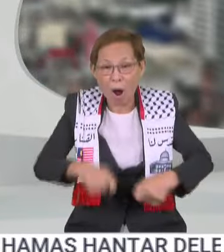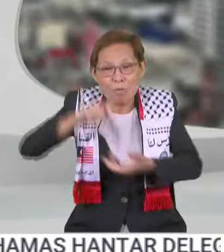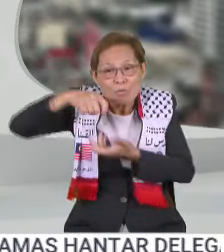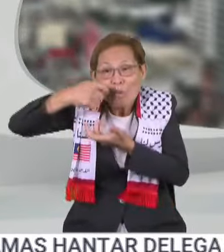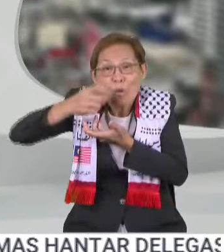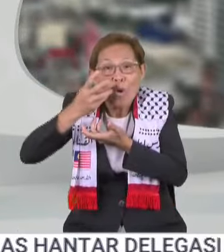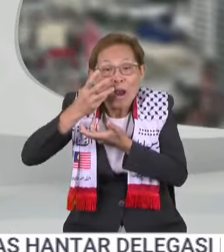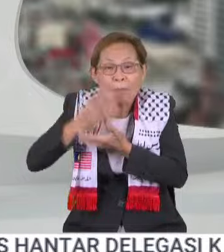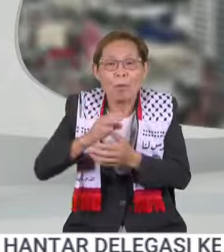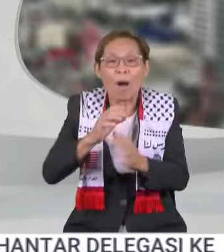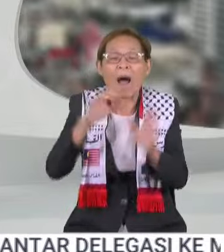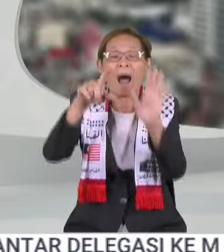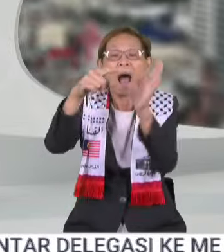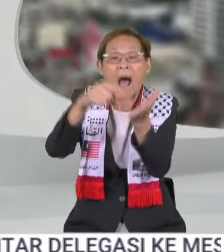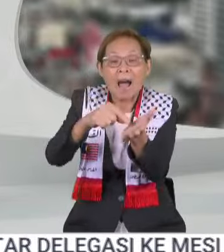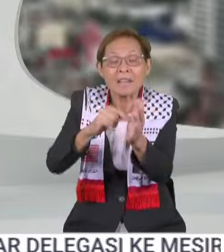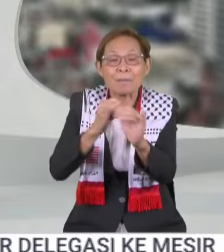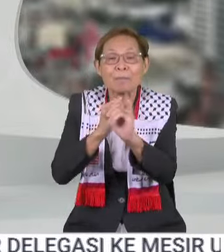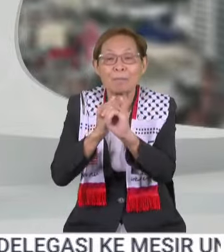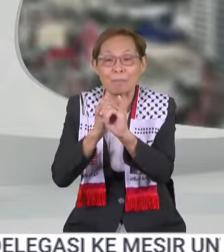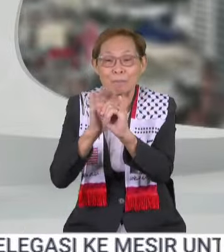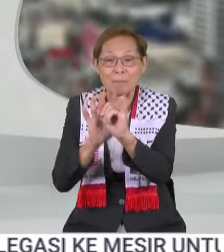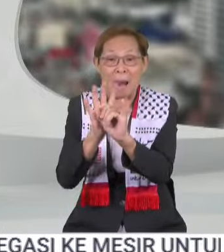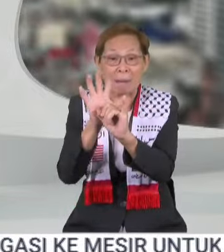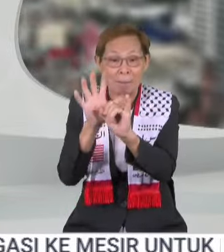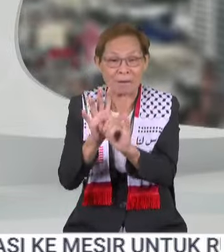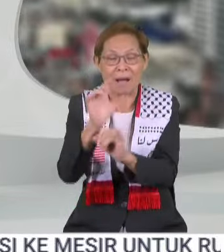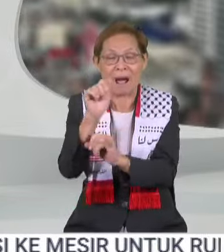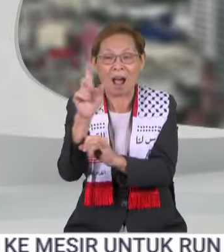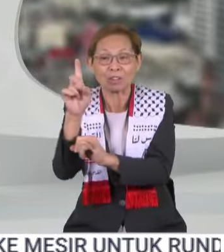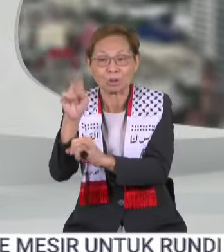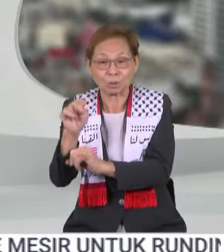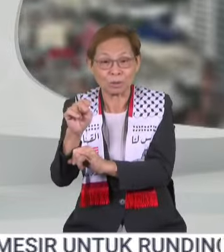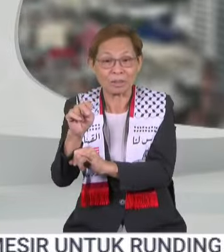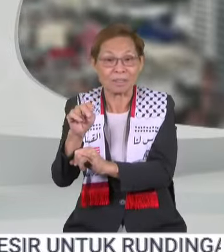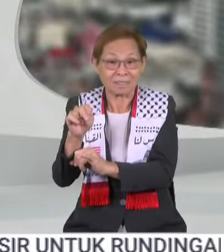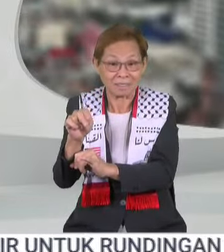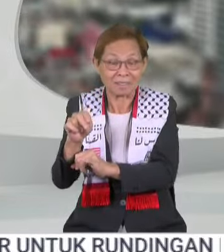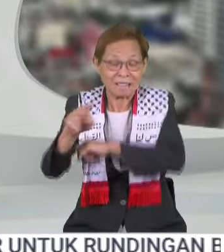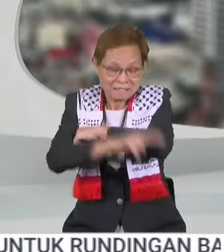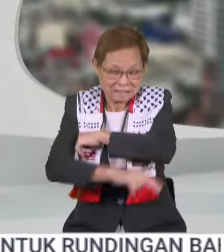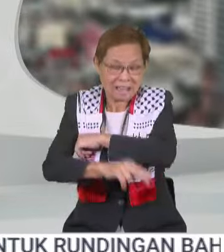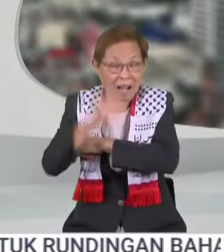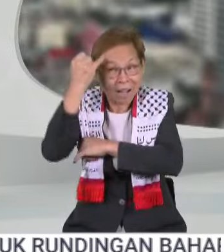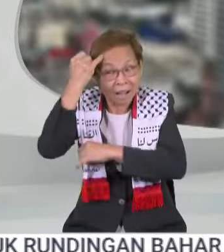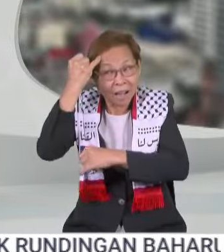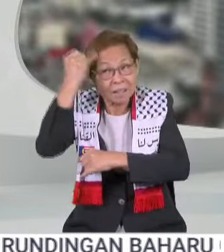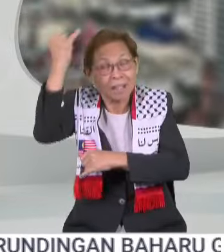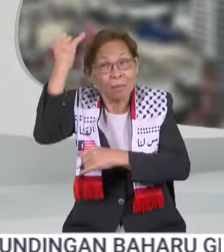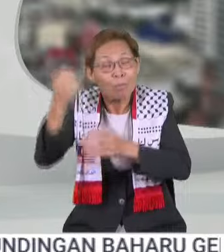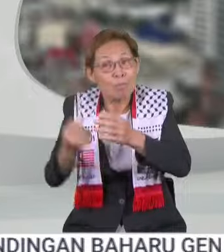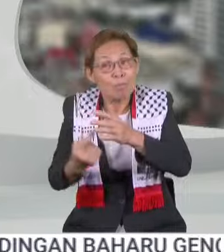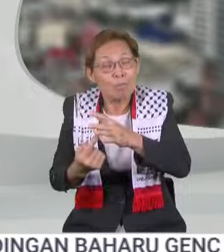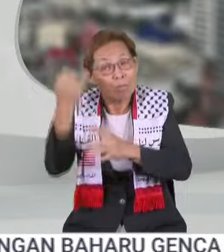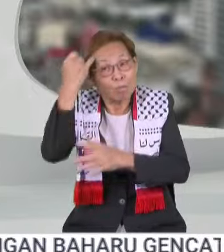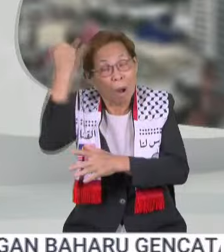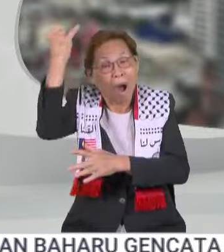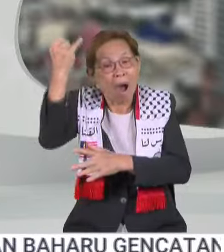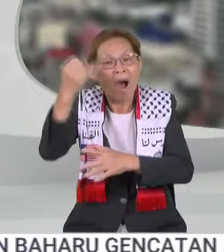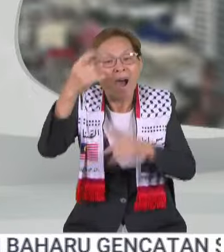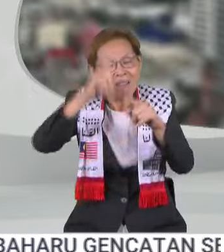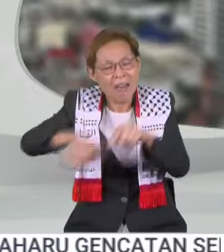Belanda. Ahli Dewan Undangan Negeri Adun Pulais Batang, Hasruniza Hassan kata, idea tercetus bagi membawa variasi